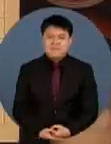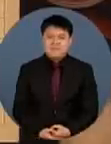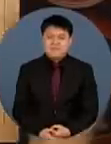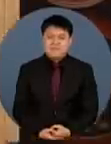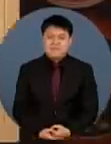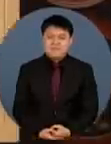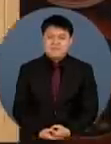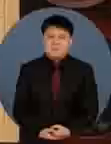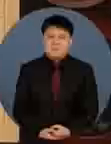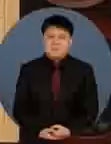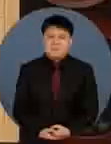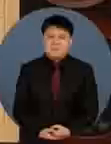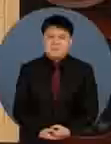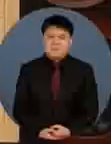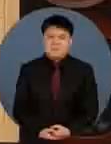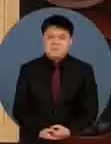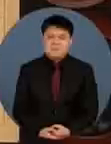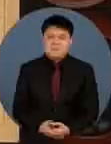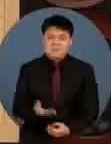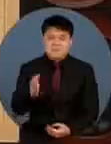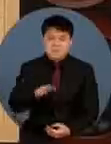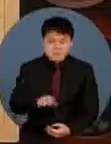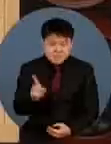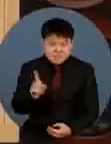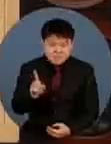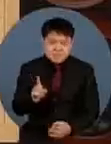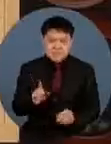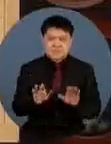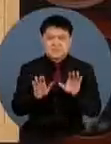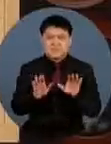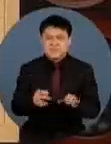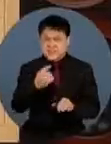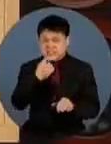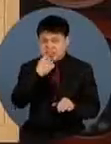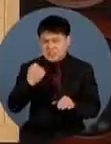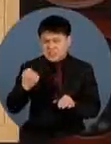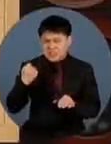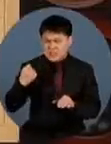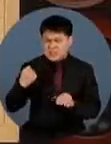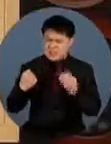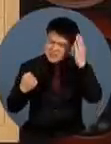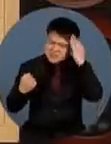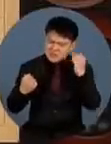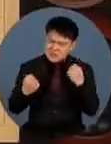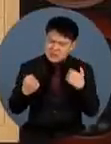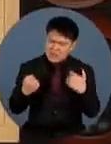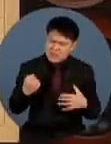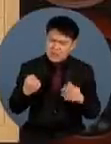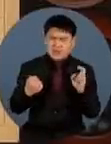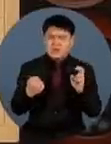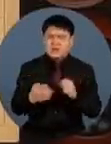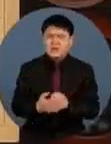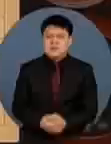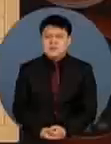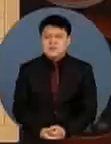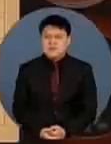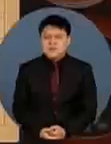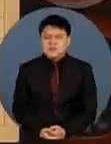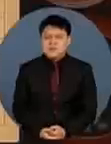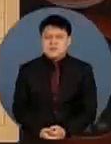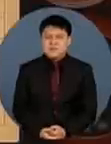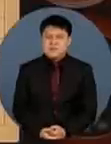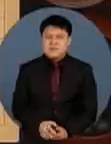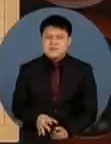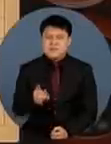됩니다. 그러나 페이스는 현재 백어 페이스인데요. 그 수가 초반에